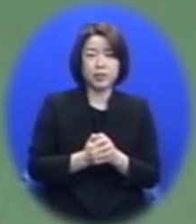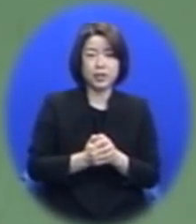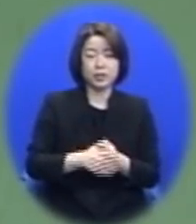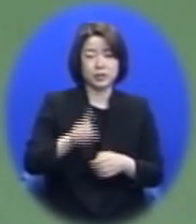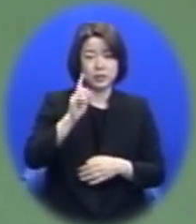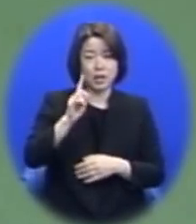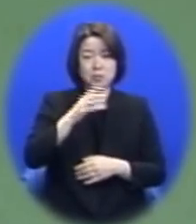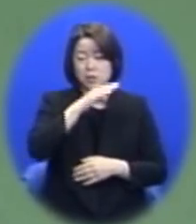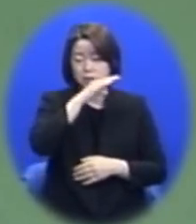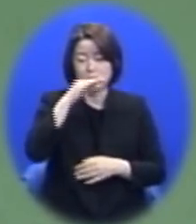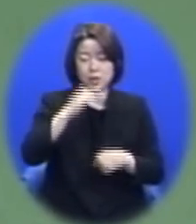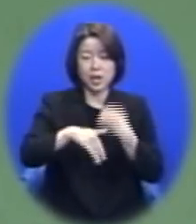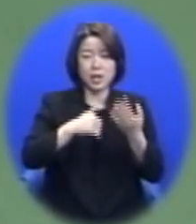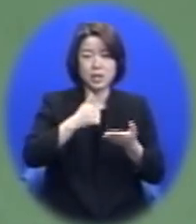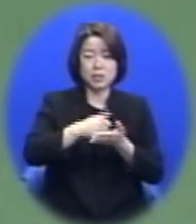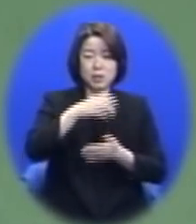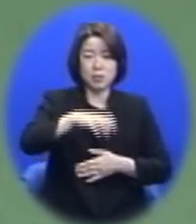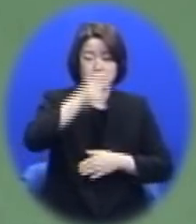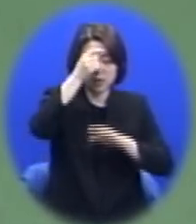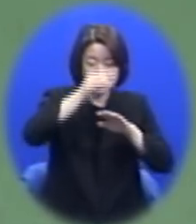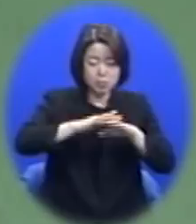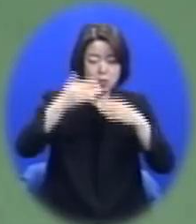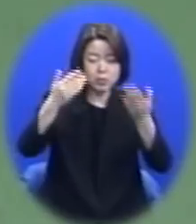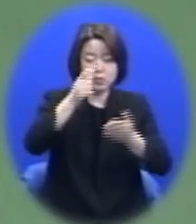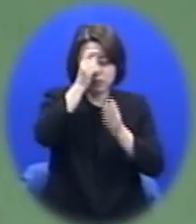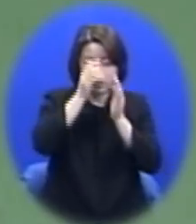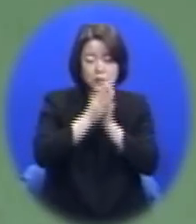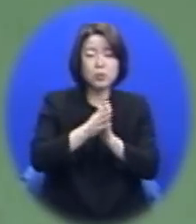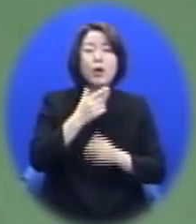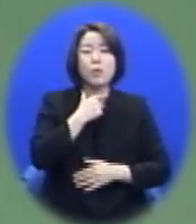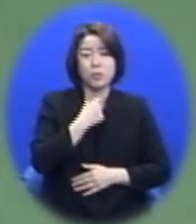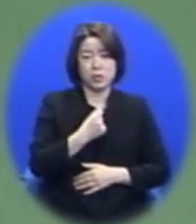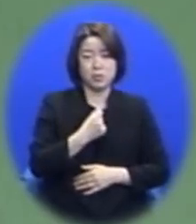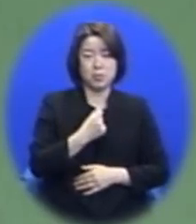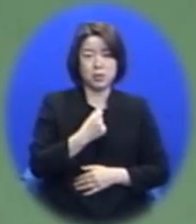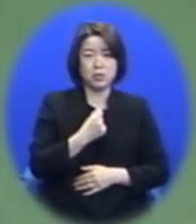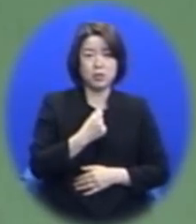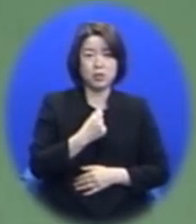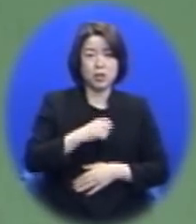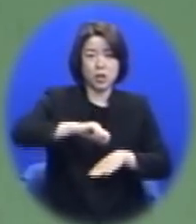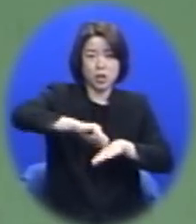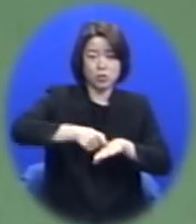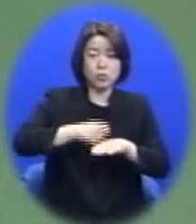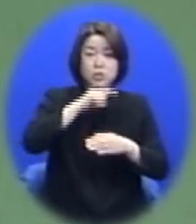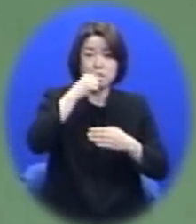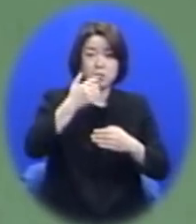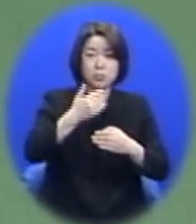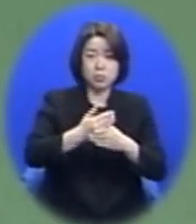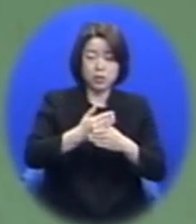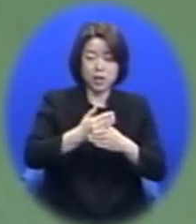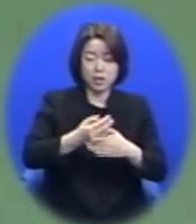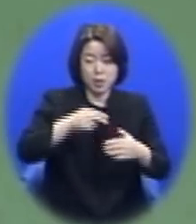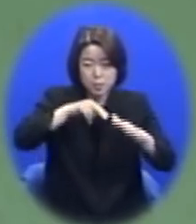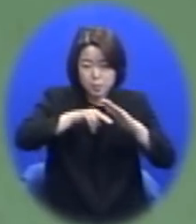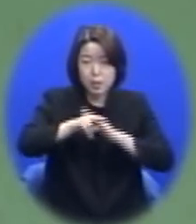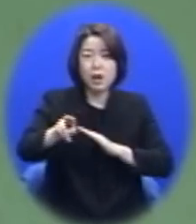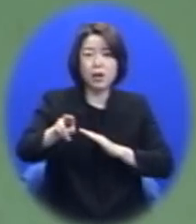한번 제대로 하나님 앞에 예배도 드리고 기도도 해보고 싶어서 굳이 북한을 이렇게 탈북을